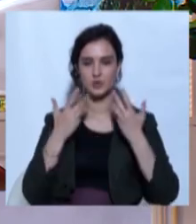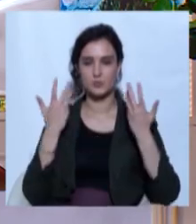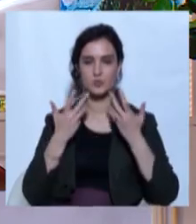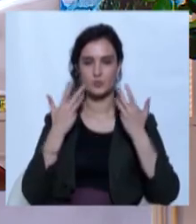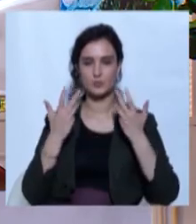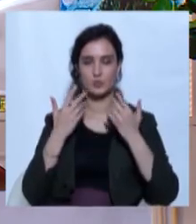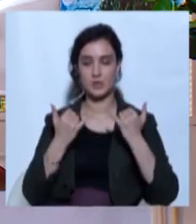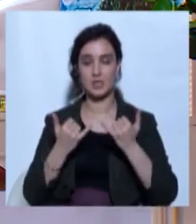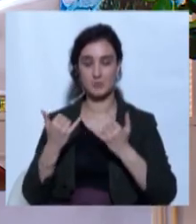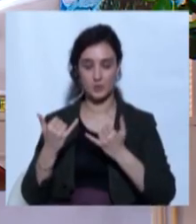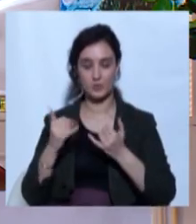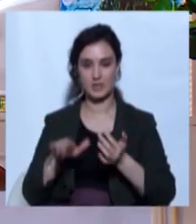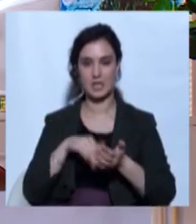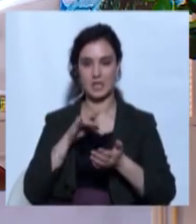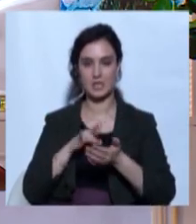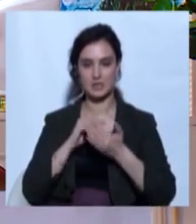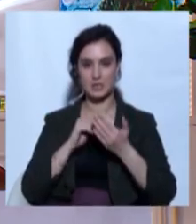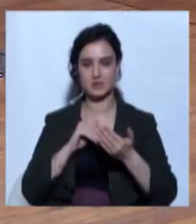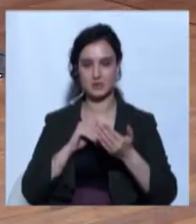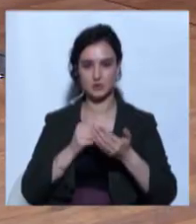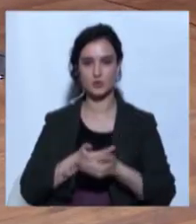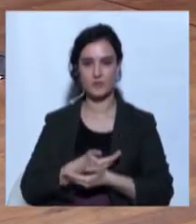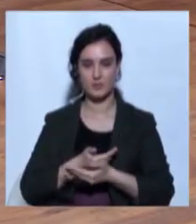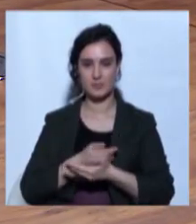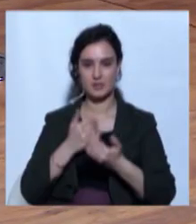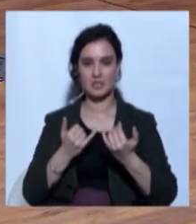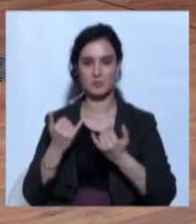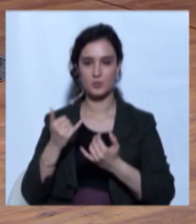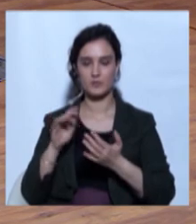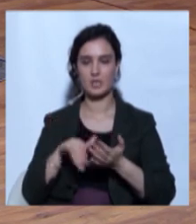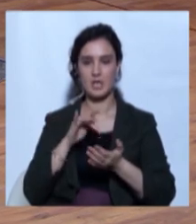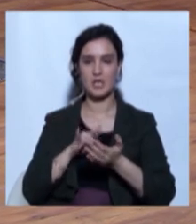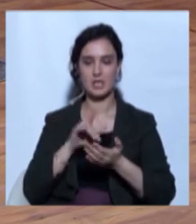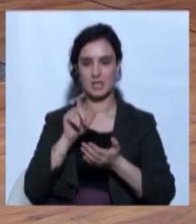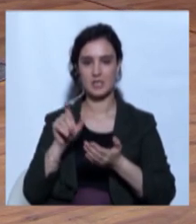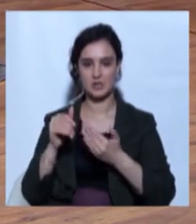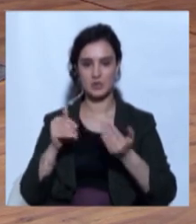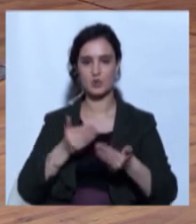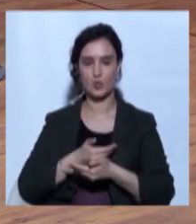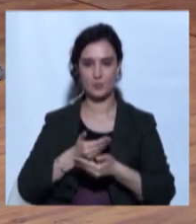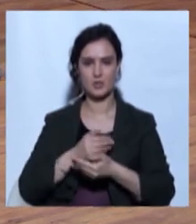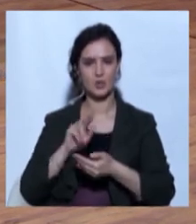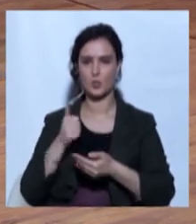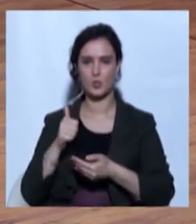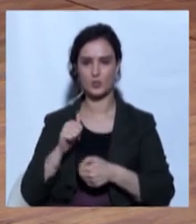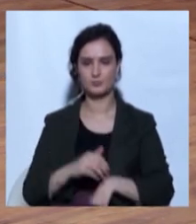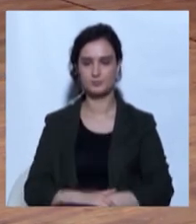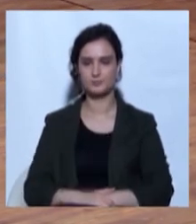შეამსუბუქონ თანამედროვე ქალაქის ყოფა, თანამედროვე ქალაქელის ყოფა. და როგორ?